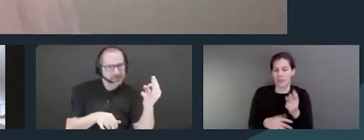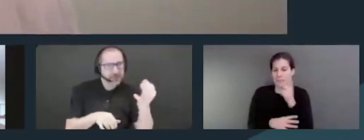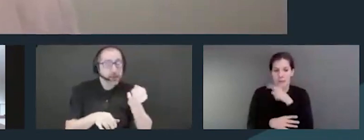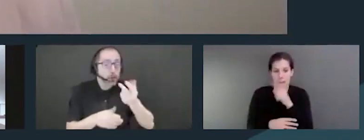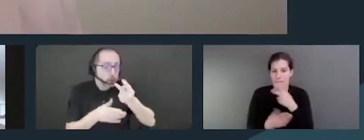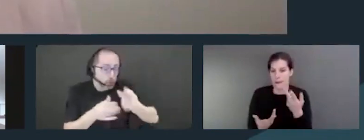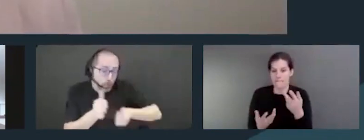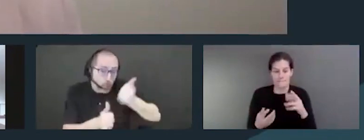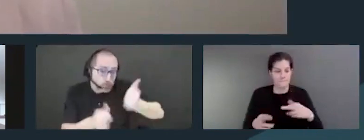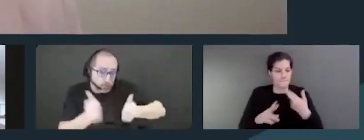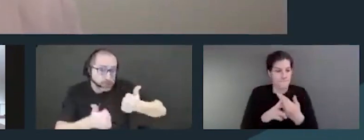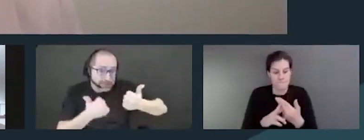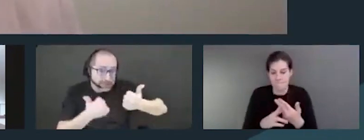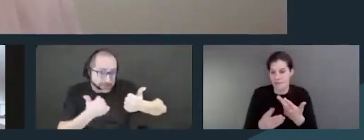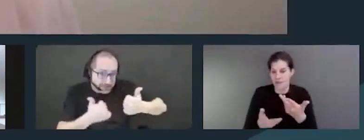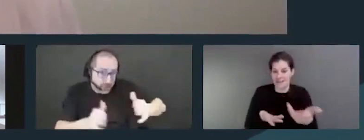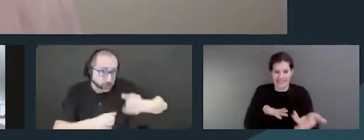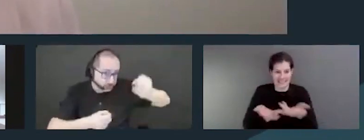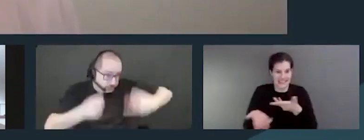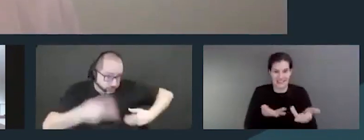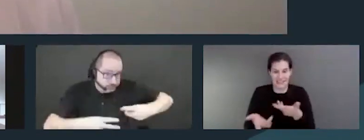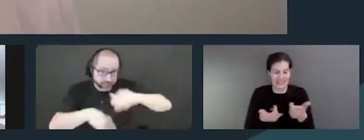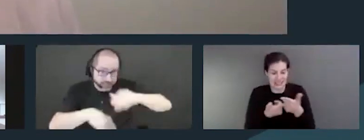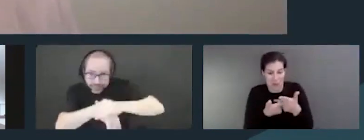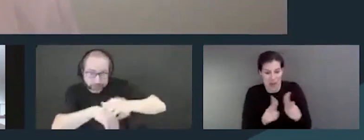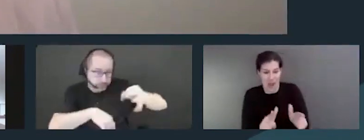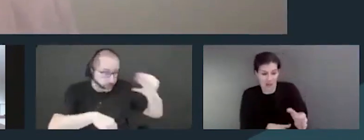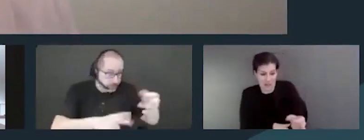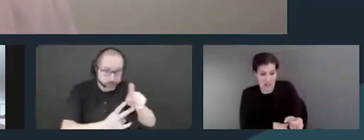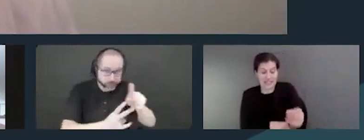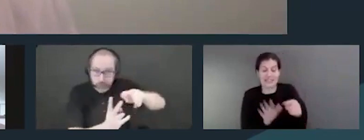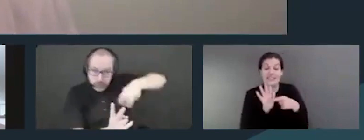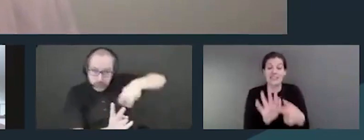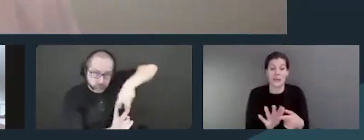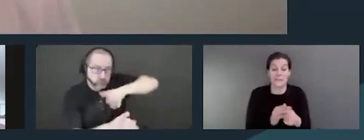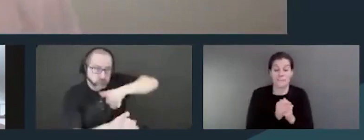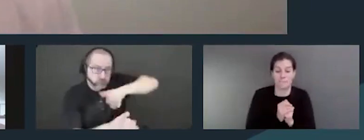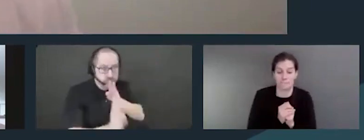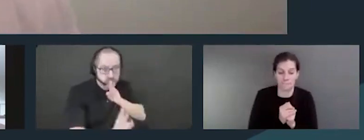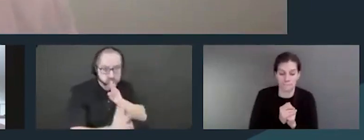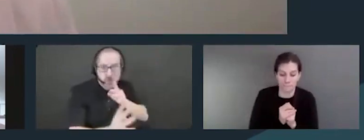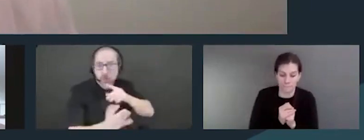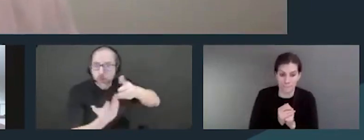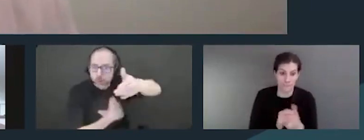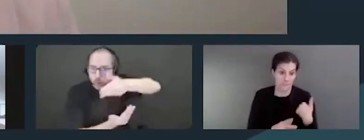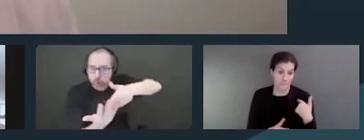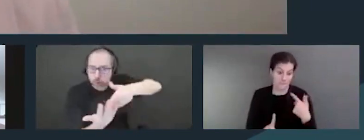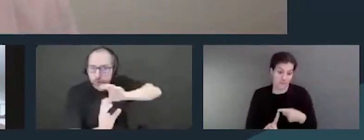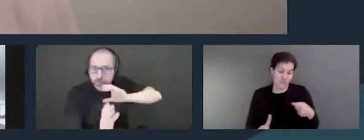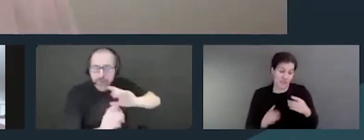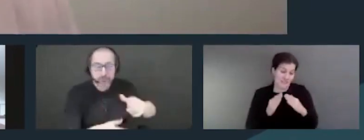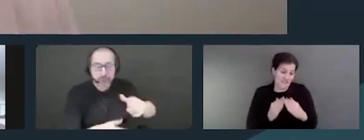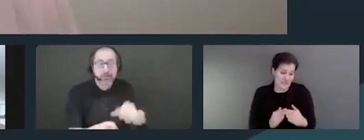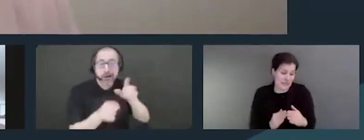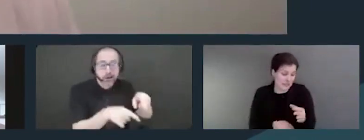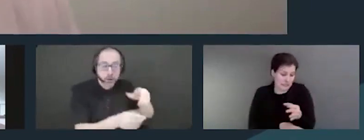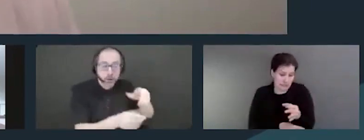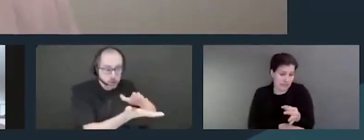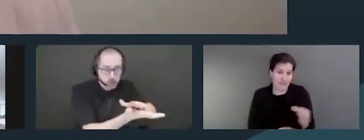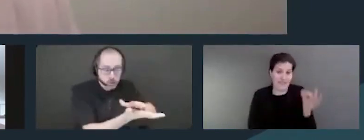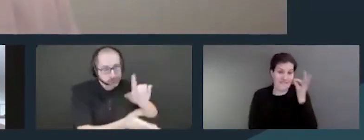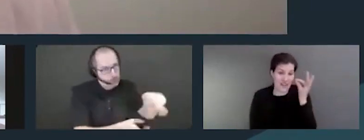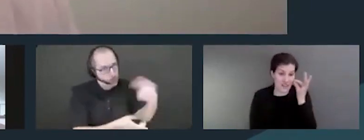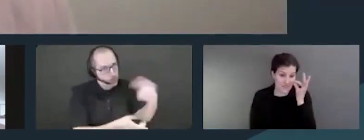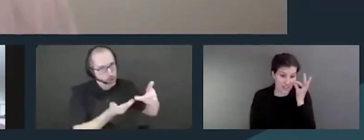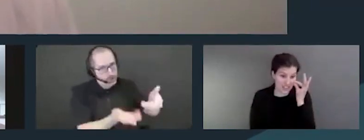communication, la population qui était bilingue. Par exemple, à l'école, où